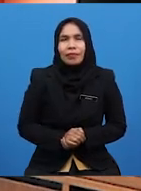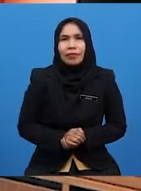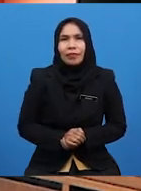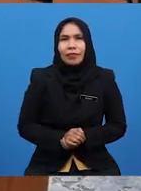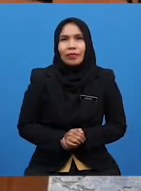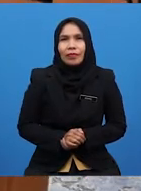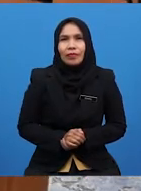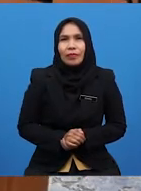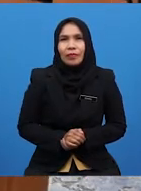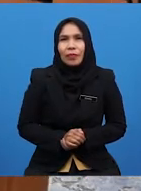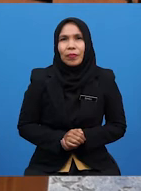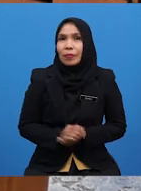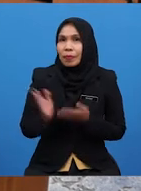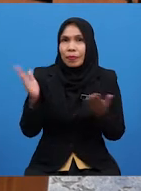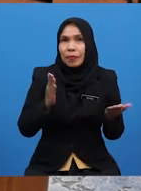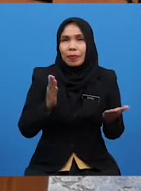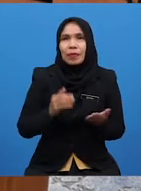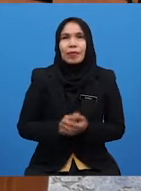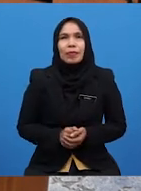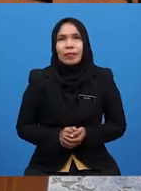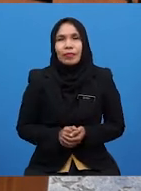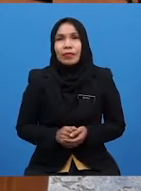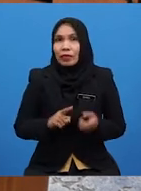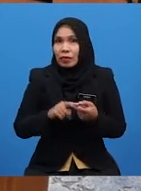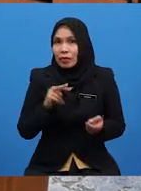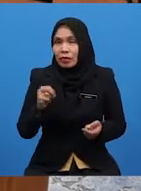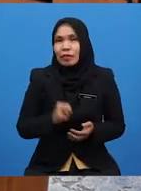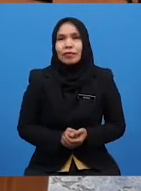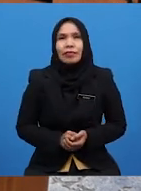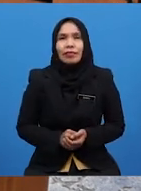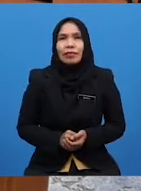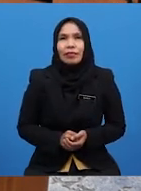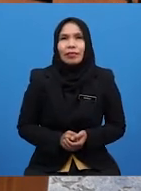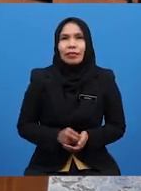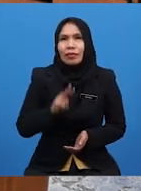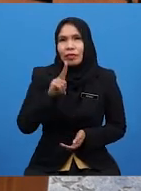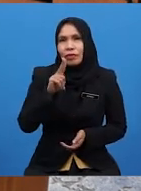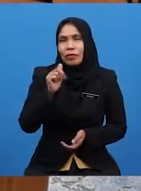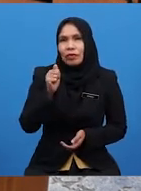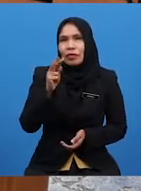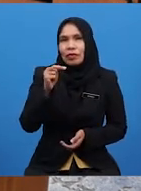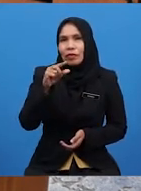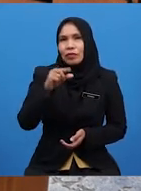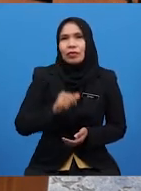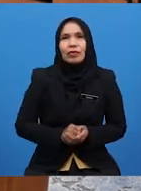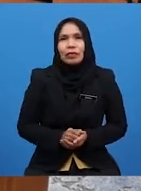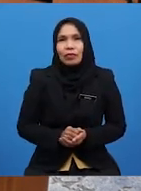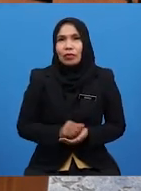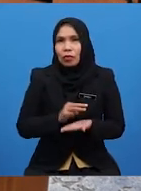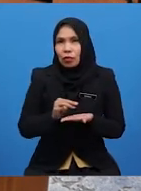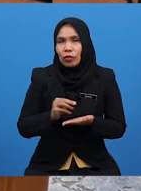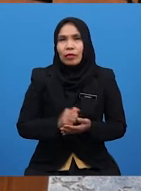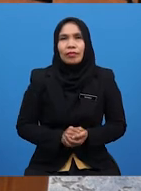optimum cubit lihat kaitan antara ruang interior rumah berkonsepkan Moden kontemporari ini